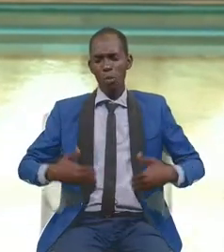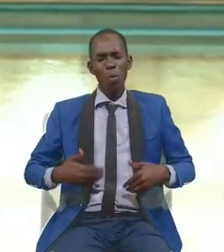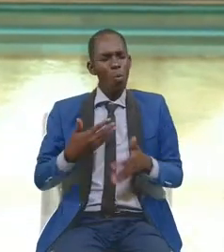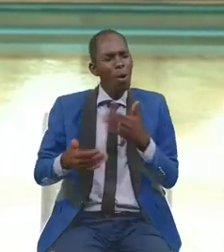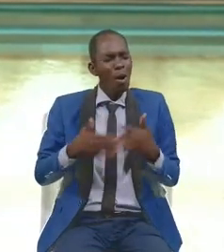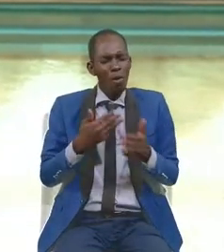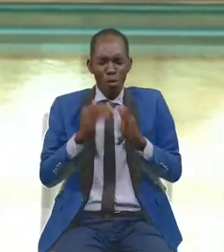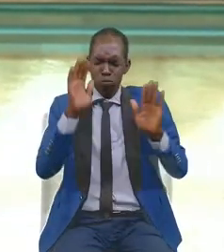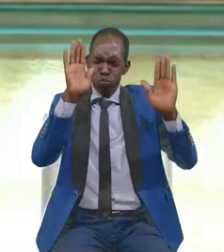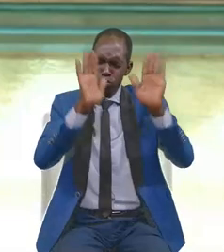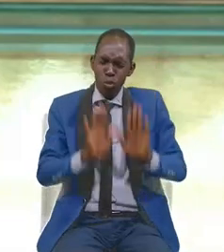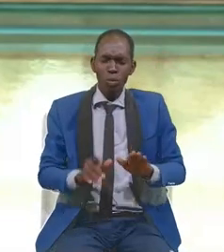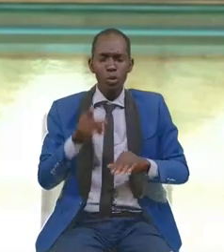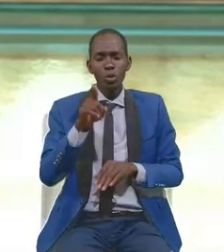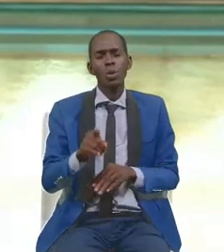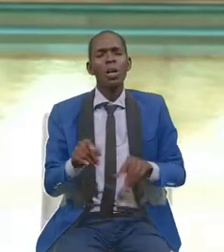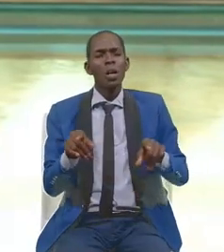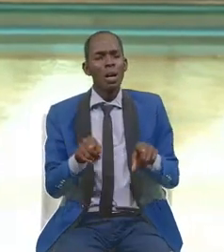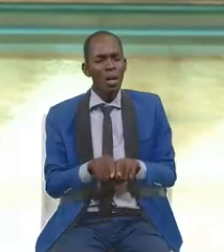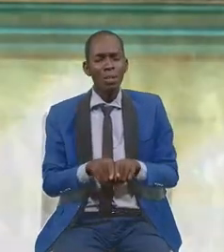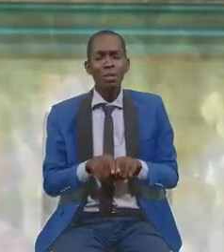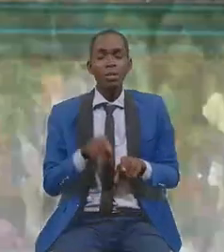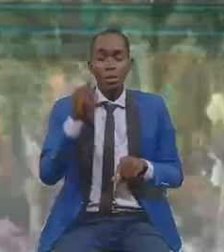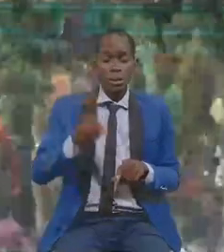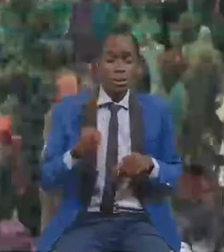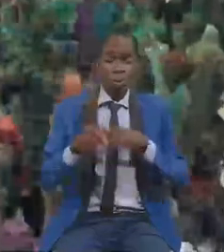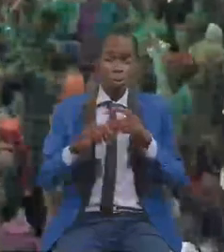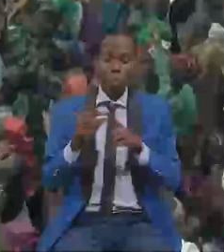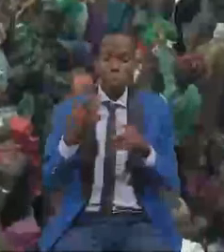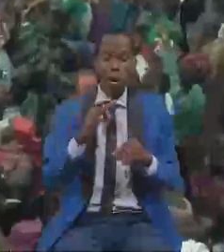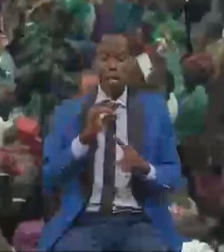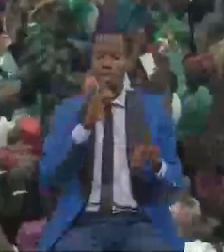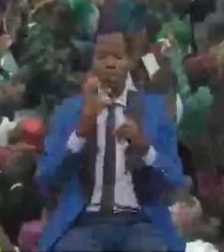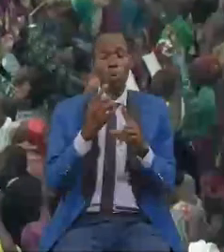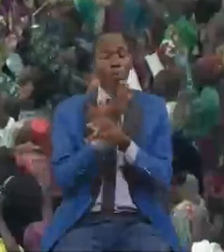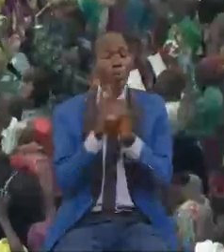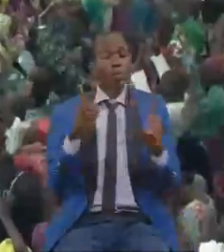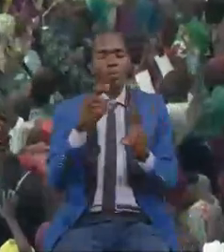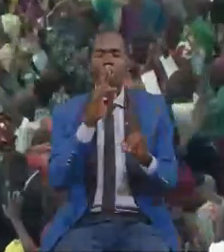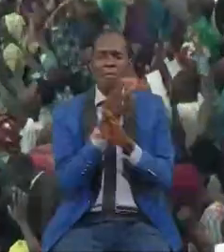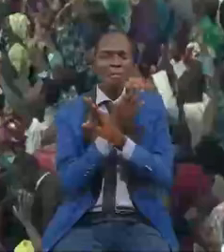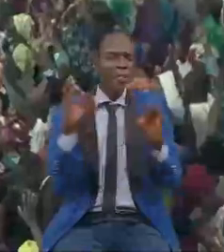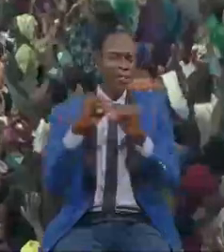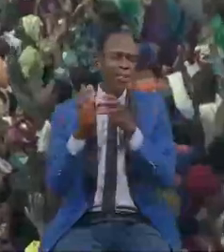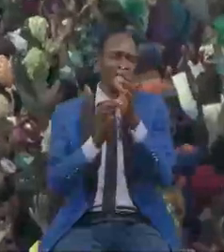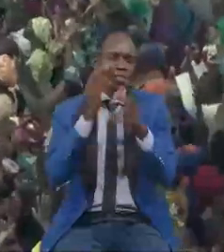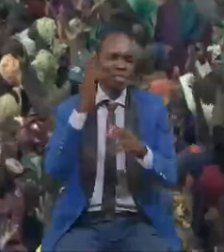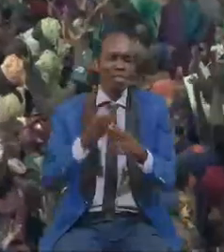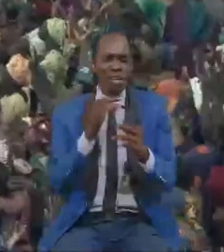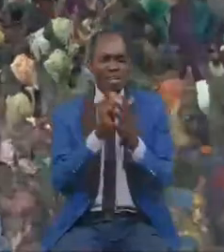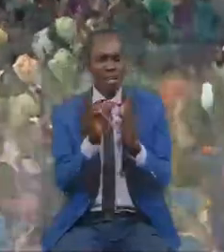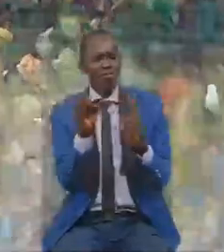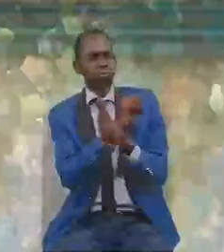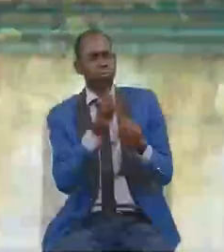vous tourmente, je déclare la parole de délivrance, vous en êtes affranchi au nom de Jésus. Cette attaque, cette